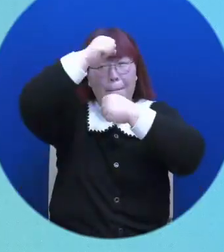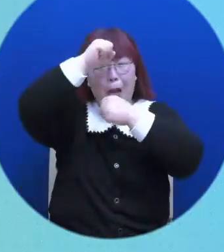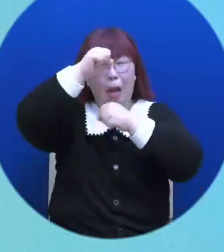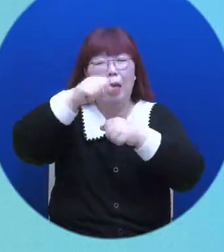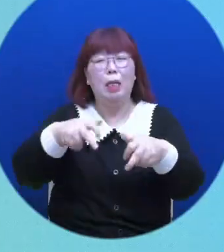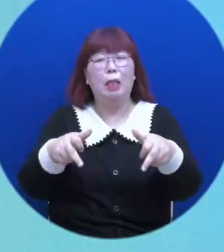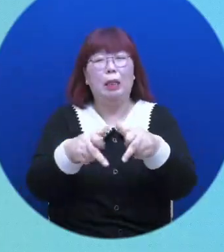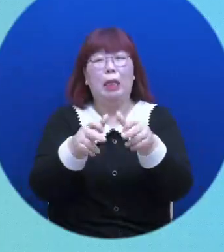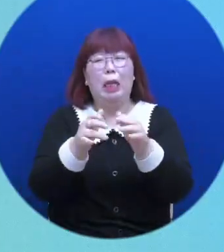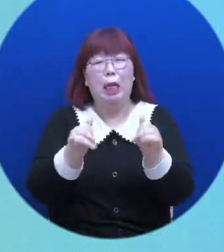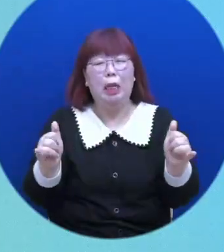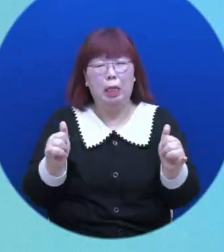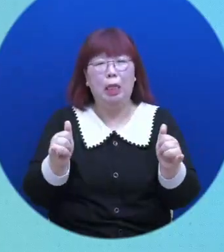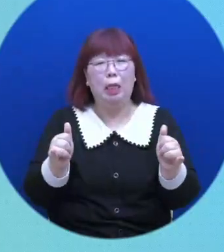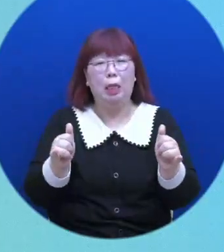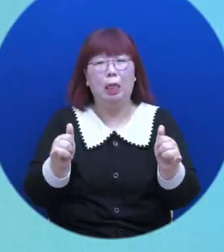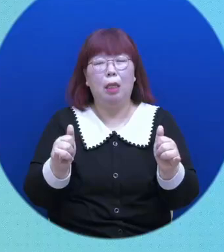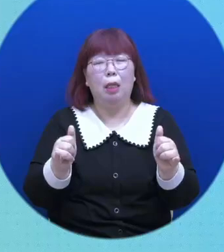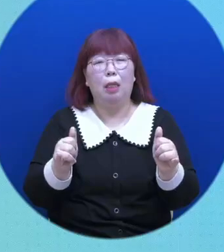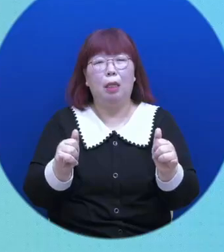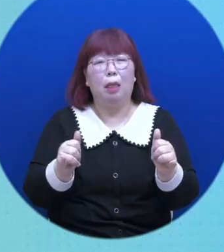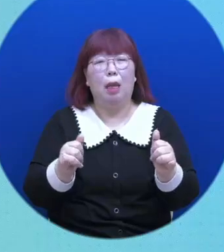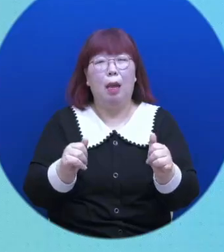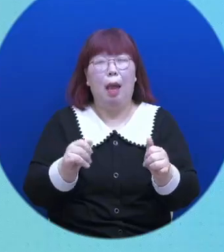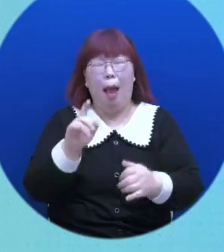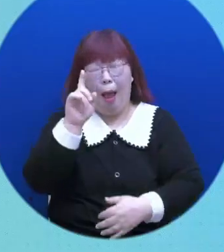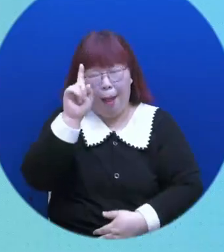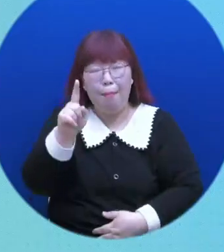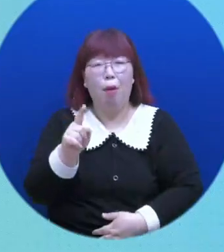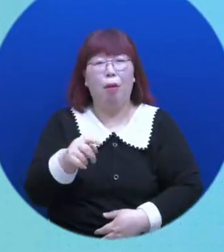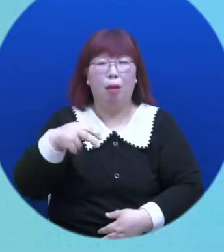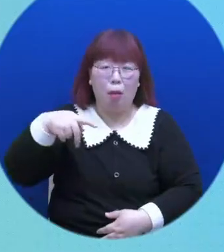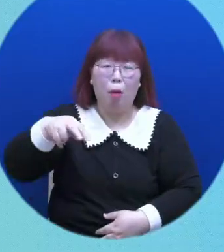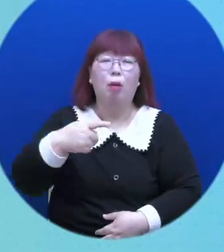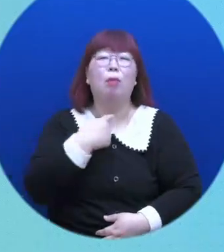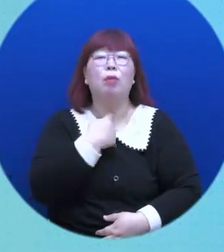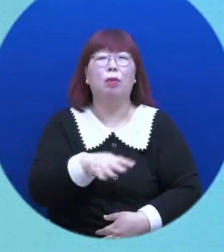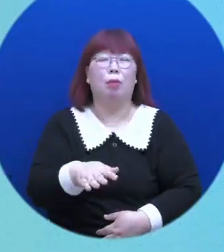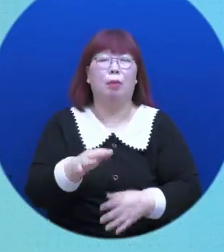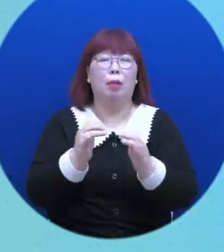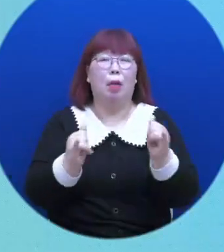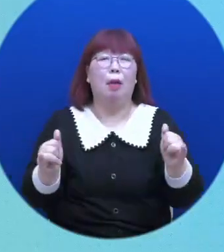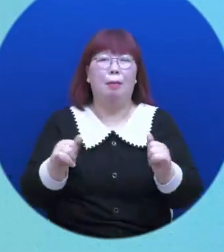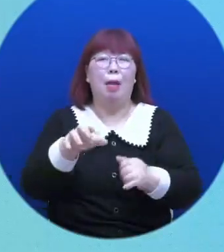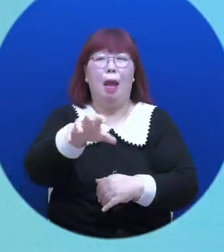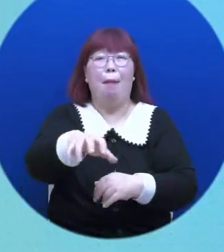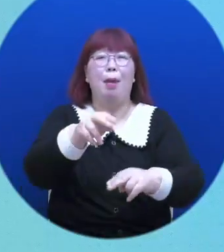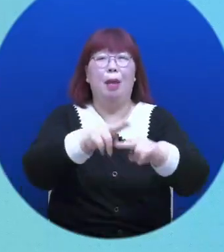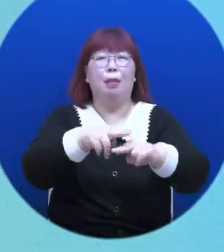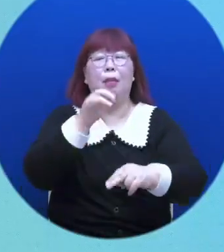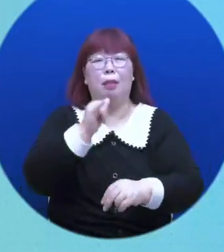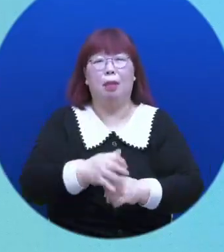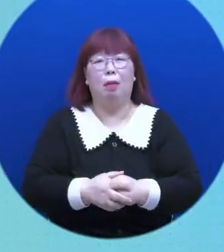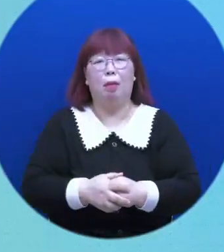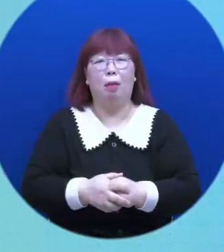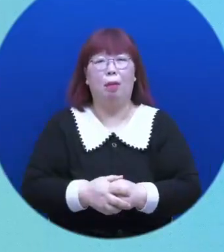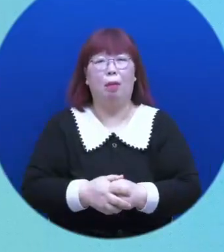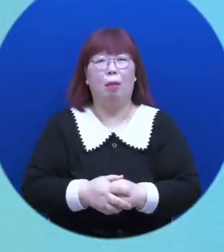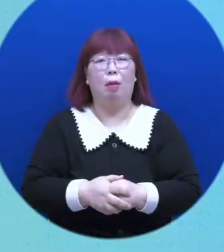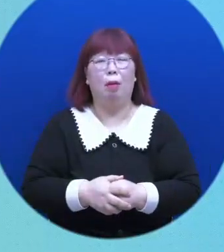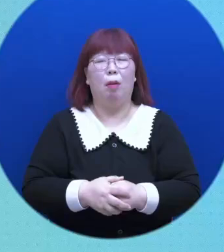장애를 입어서 한 번도 걷지 못하는 사람이 그 앞에 앉아 있어요. 그런데